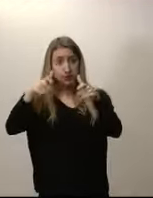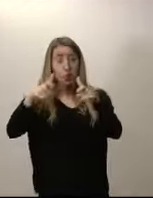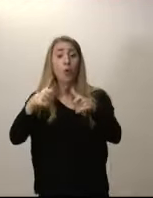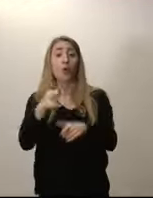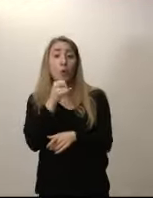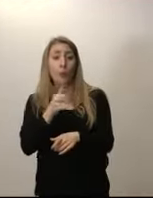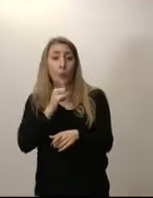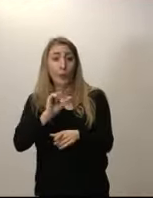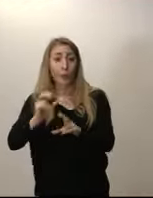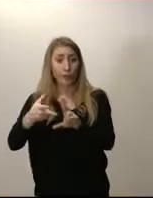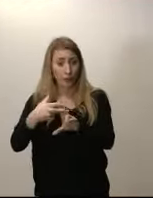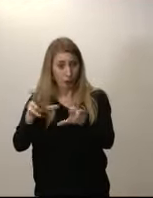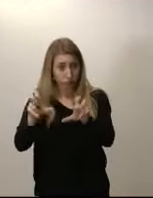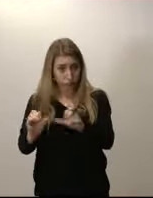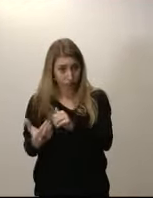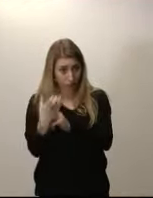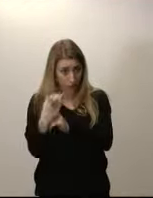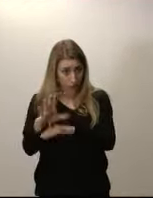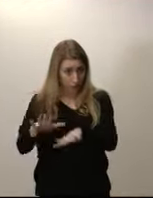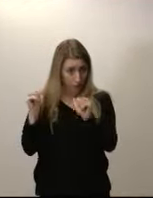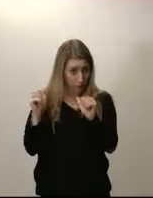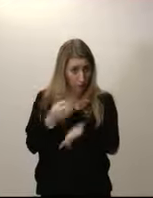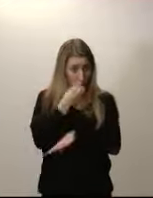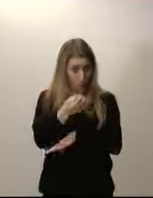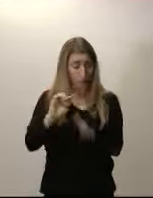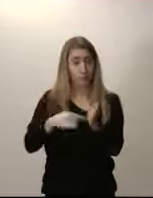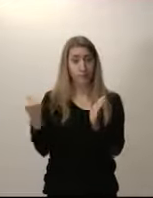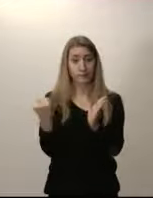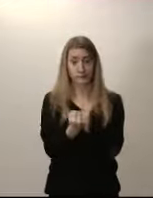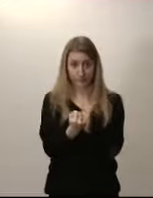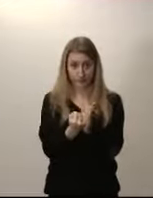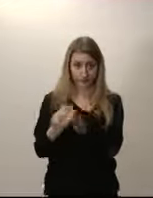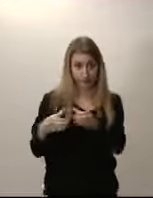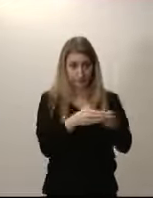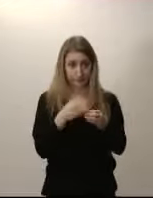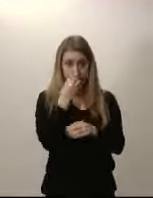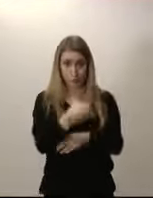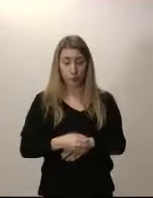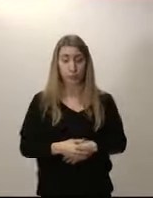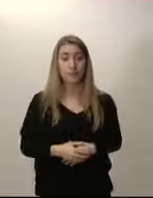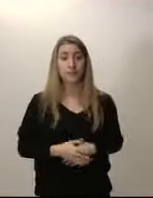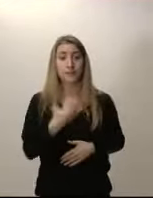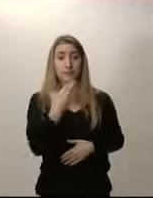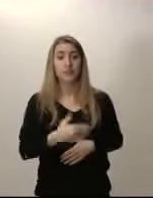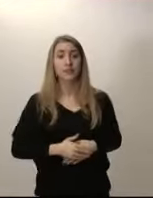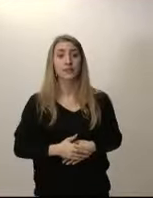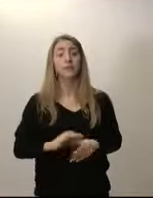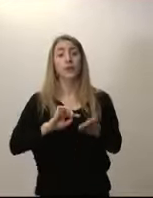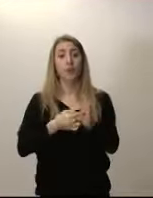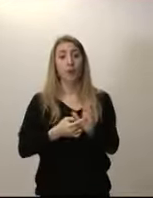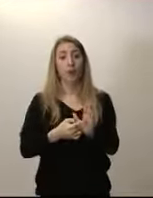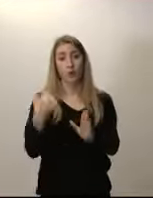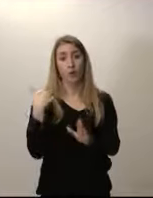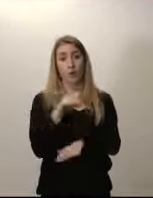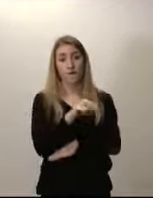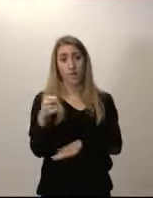a-t-il des oppositions, des abstentions? Ce point est adopté à l'unanimité. Je vous remercie. Point numéro